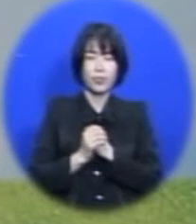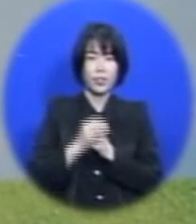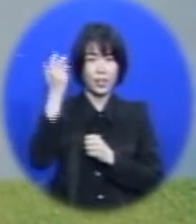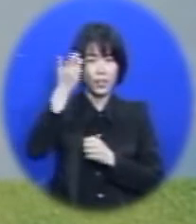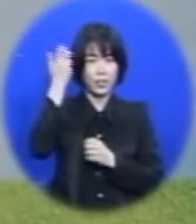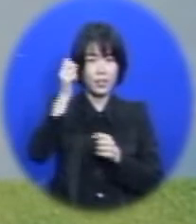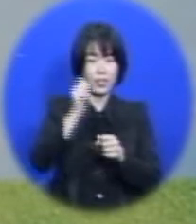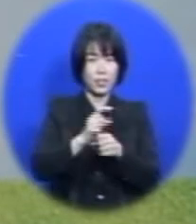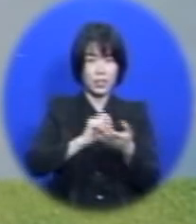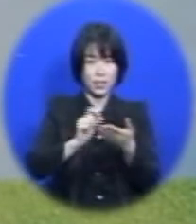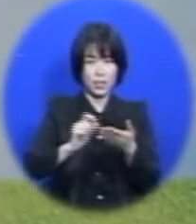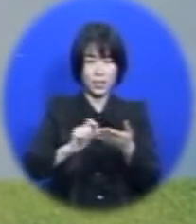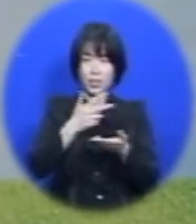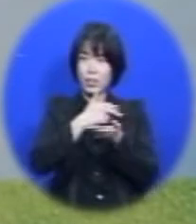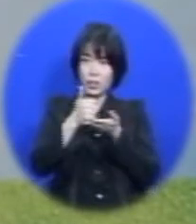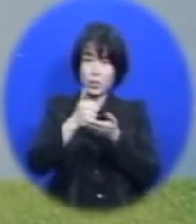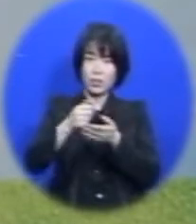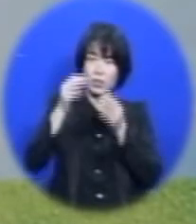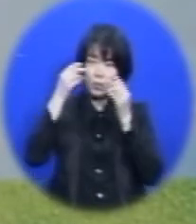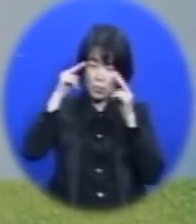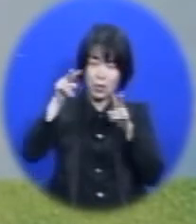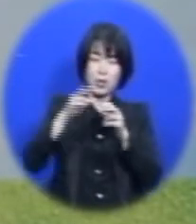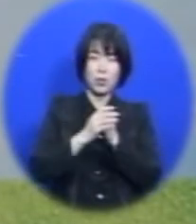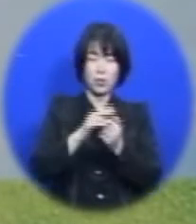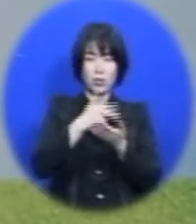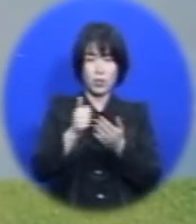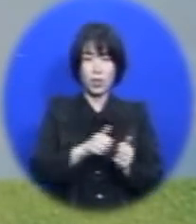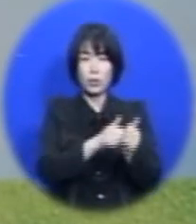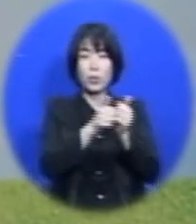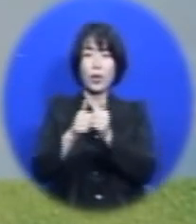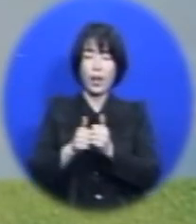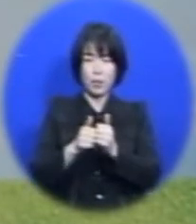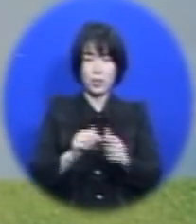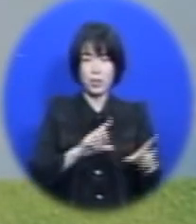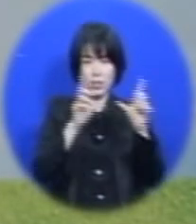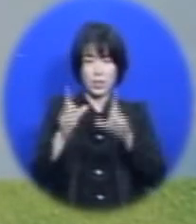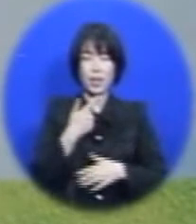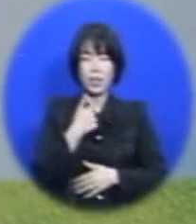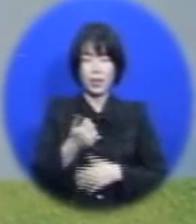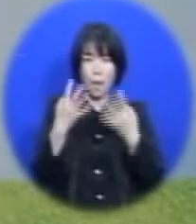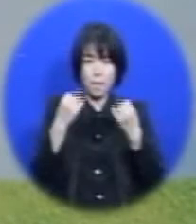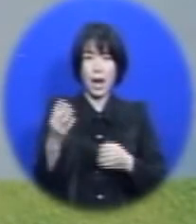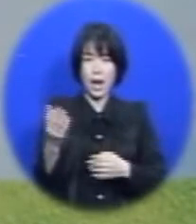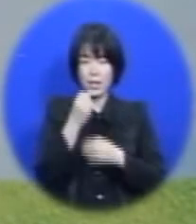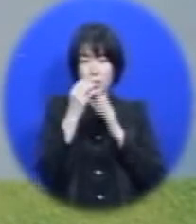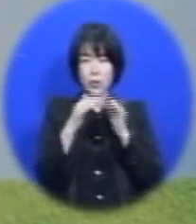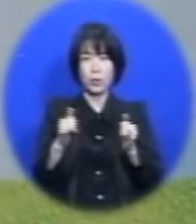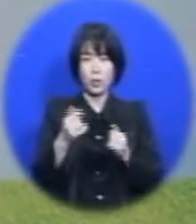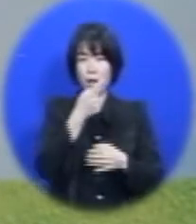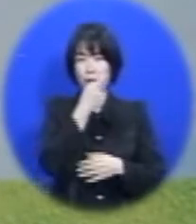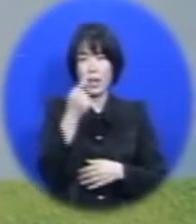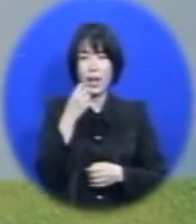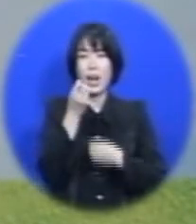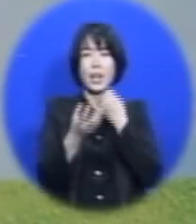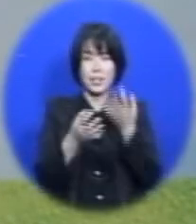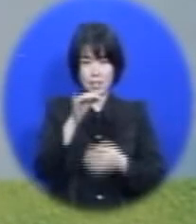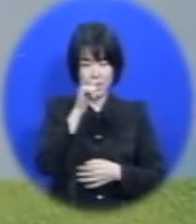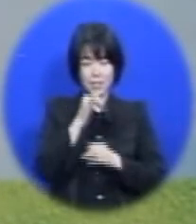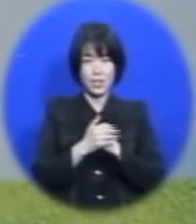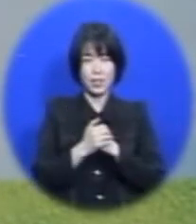영성일기를 통해서 주님을 바라보고 주님과 동행하며 살았던 많은 성도들이 간증을 했습니다.